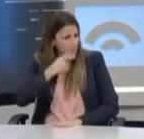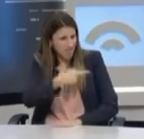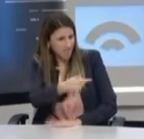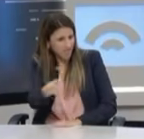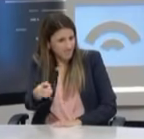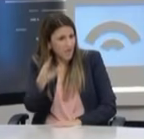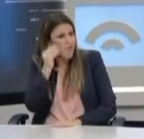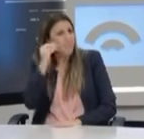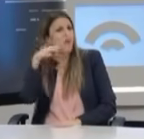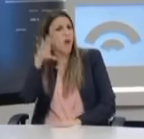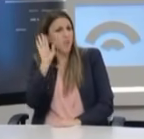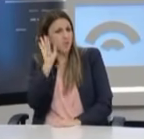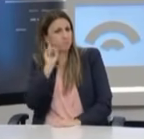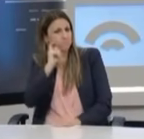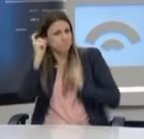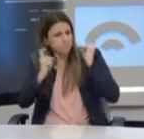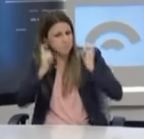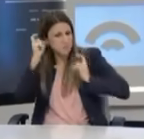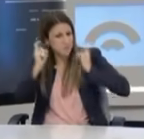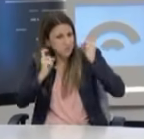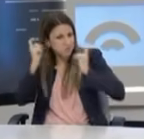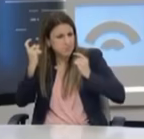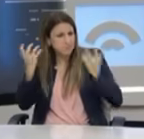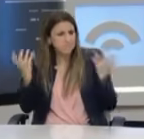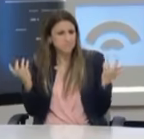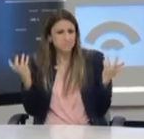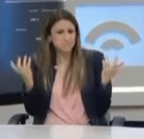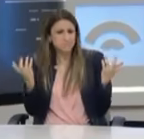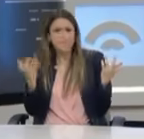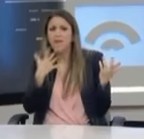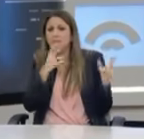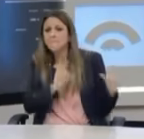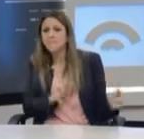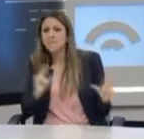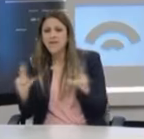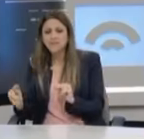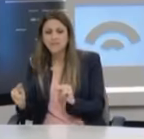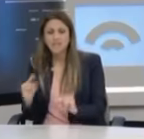ησυχία. Μιλώ. Κάντε ησυχία, να σιωπάτε, παρακαλώ. Μιλώ σε βουλευτές